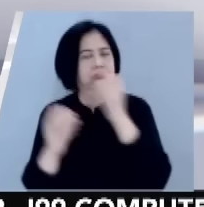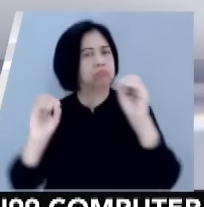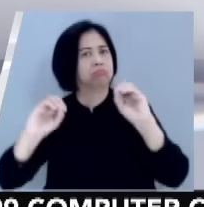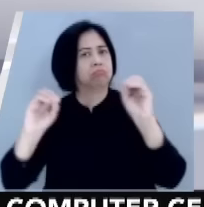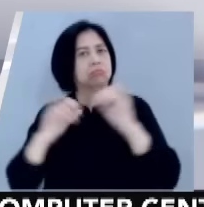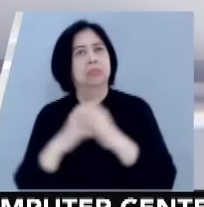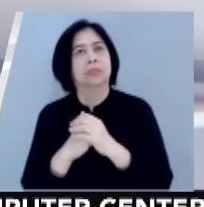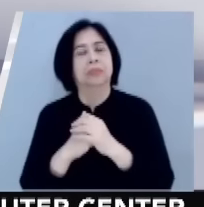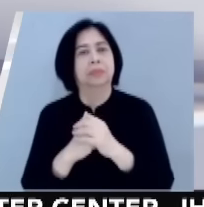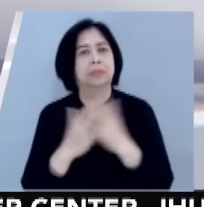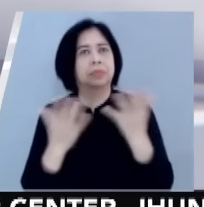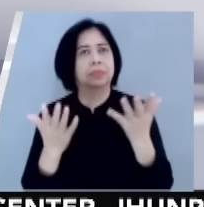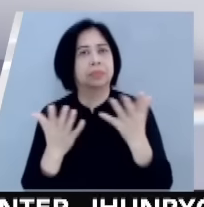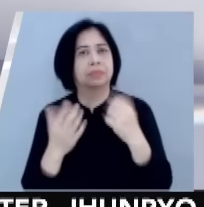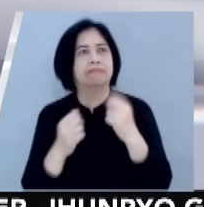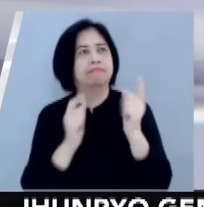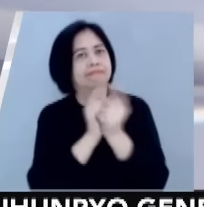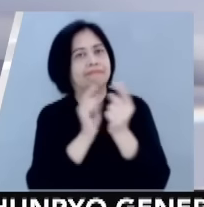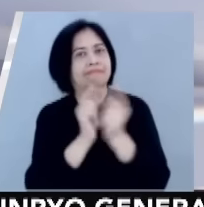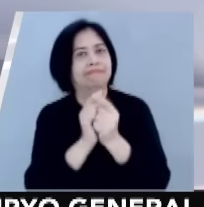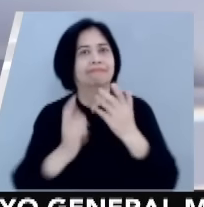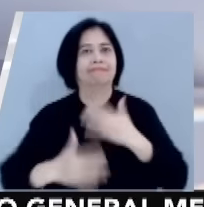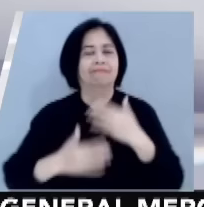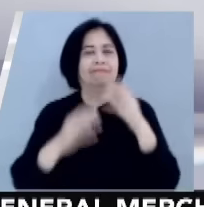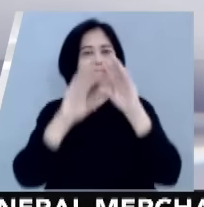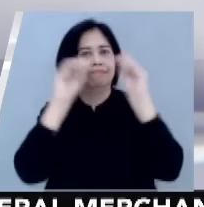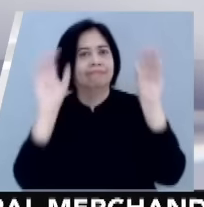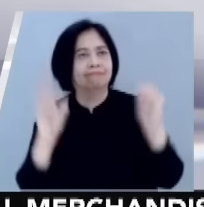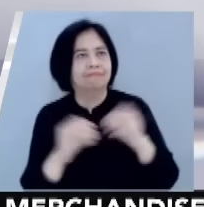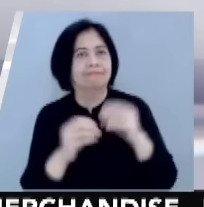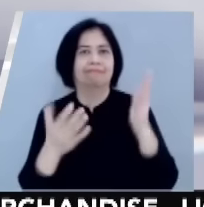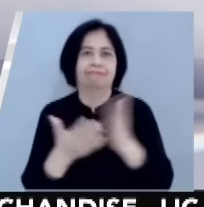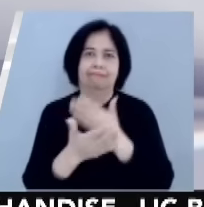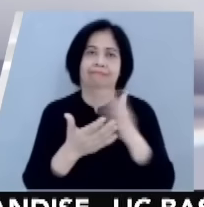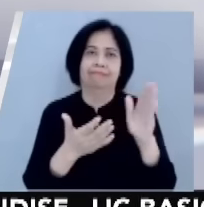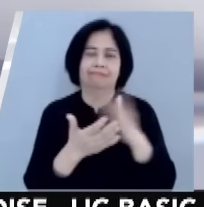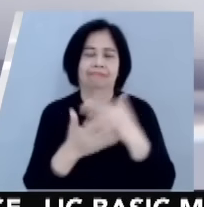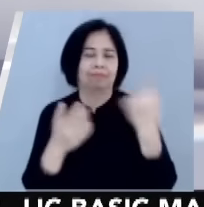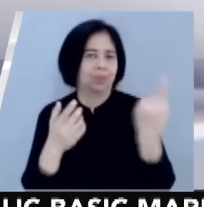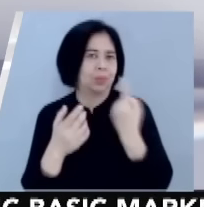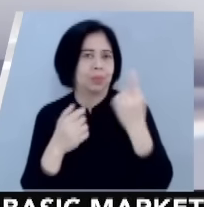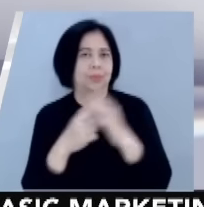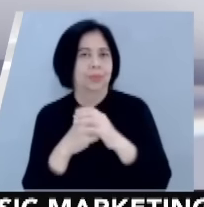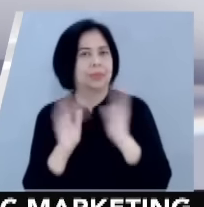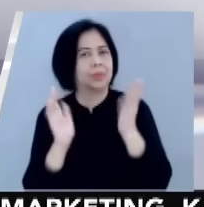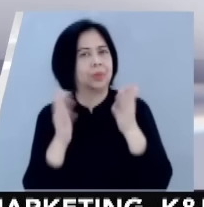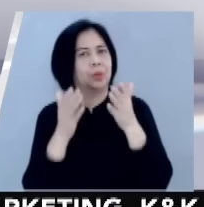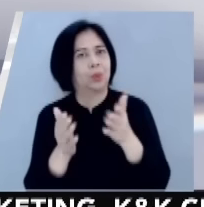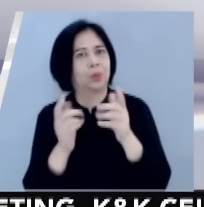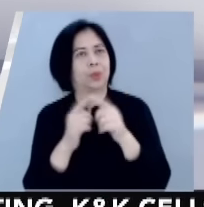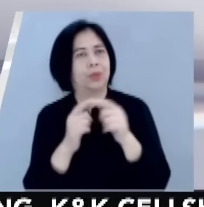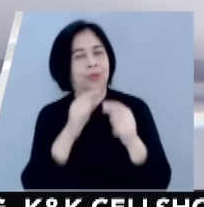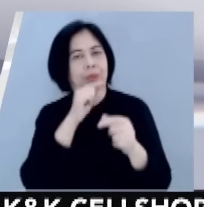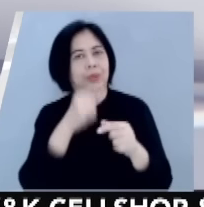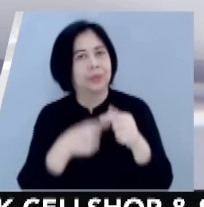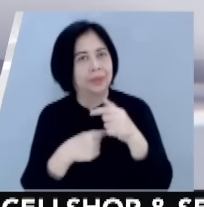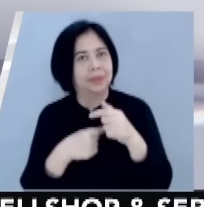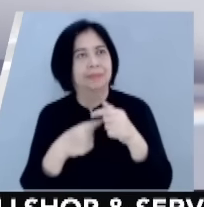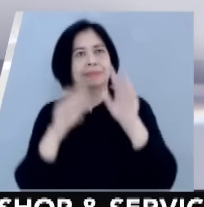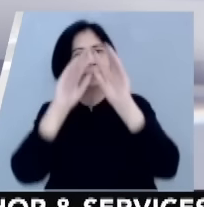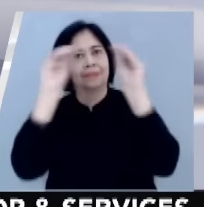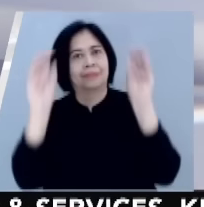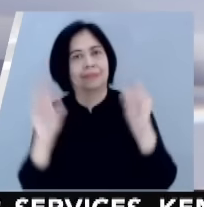Tapos nagbatihan ng Merry Christmas, nagkantahan. Parang way na rin para mabati ng Pasko ang ating